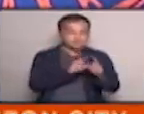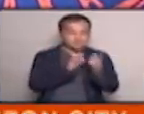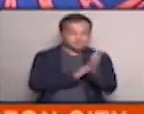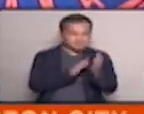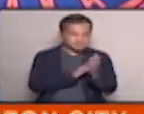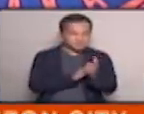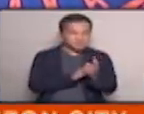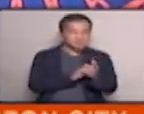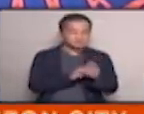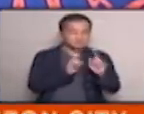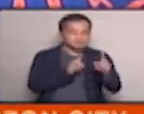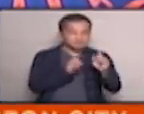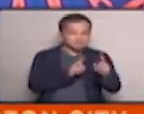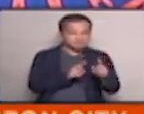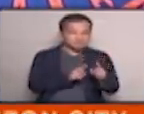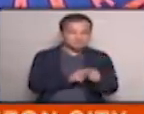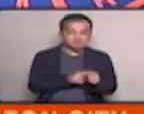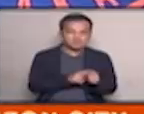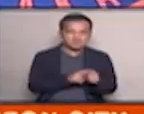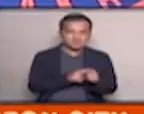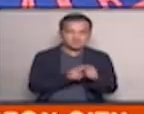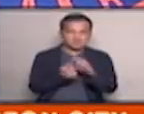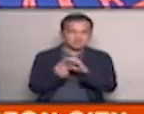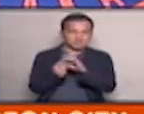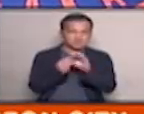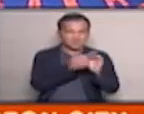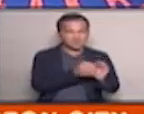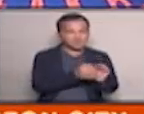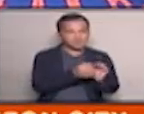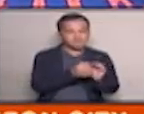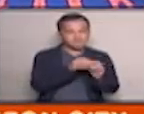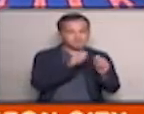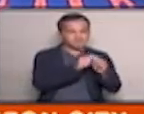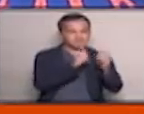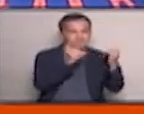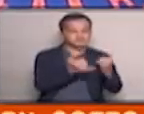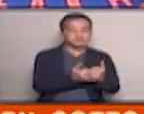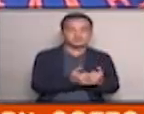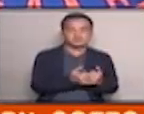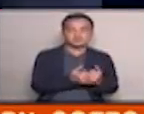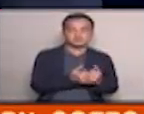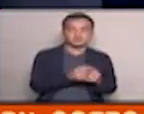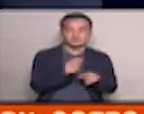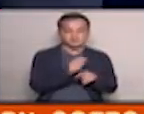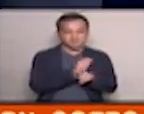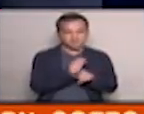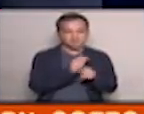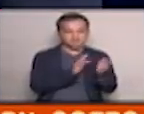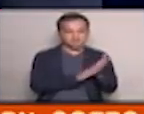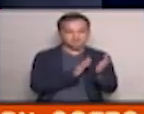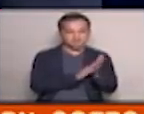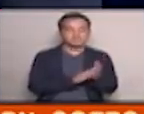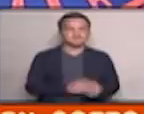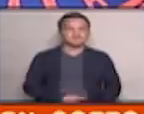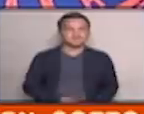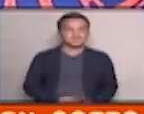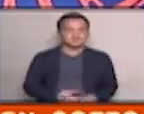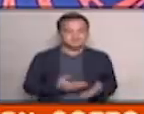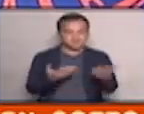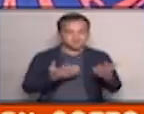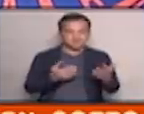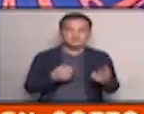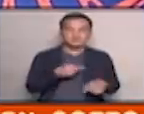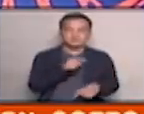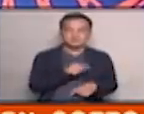pala na pinapasukan namin is affiliated po doon sa agency. Parang training school? Opo, training school po yung kung saan doon po